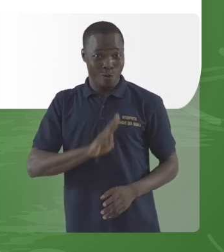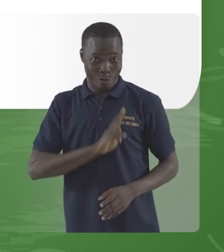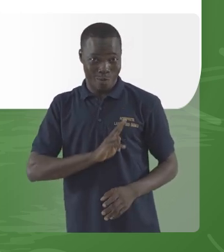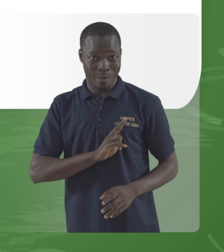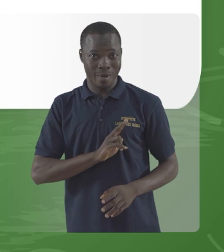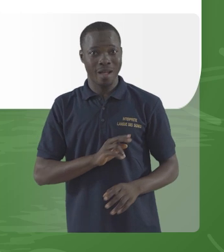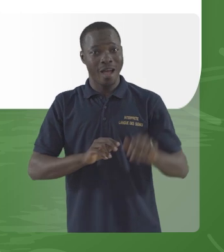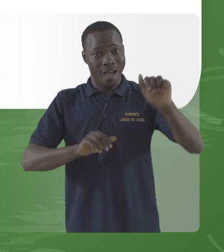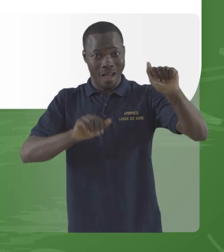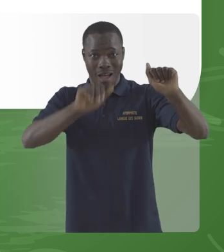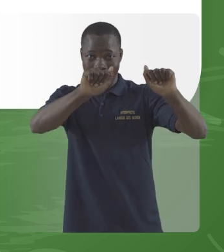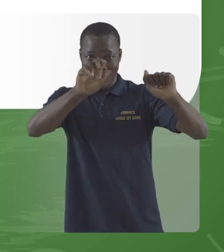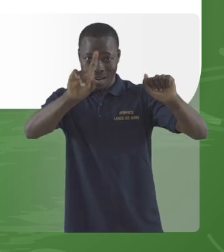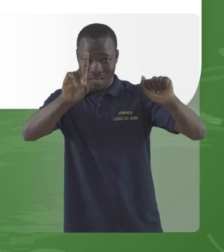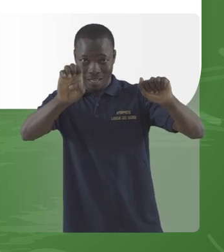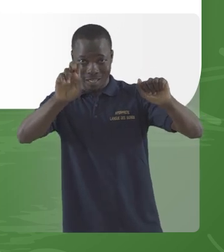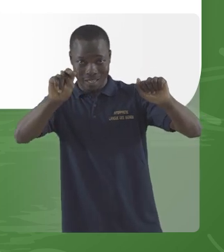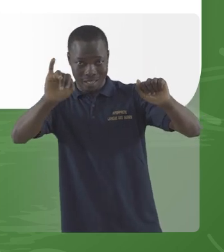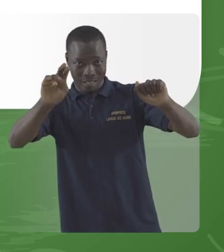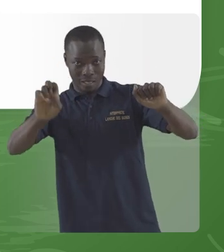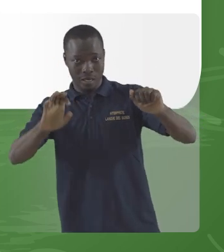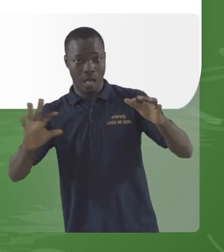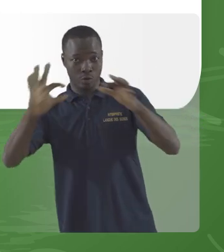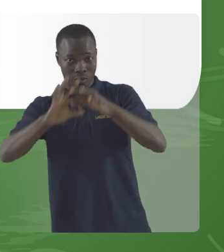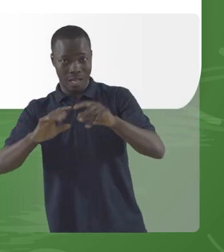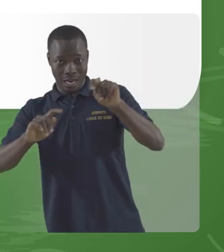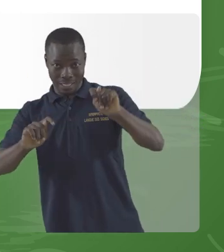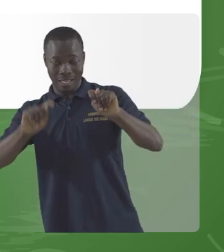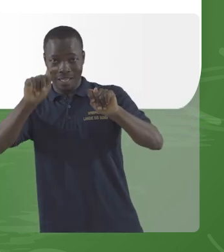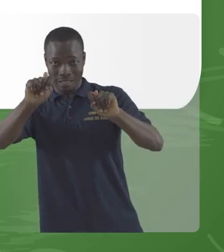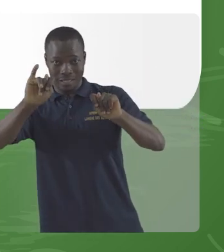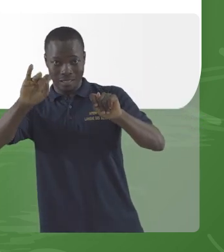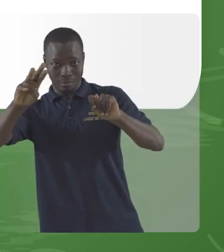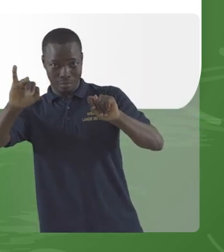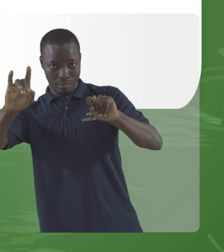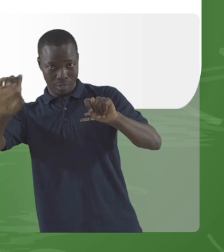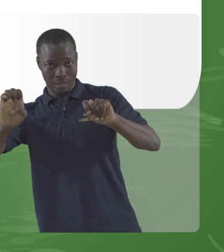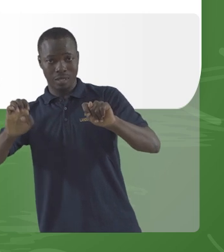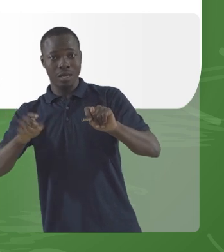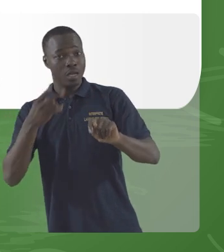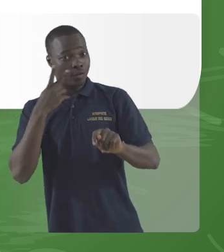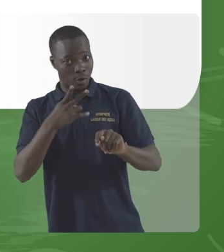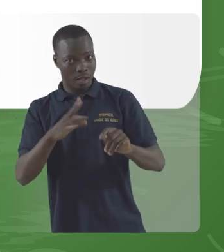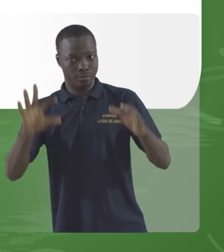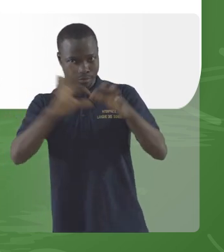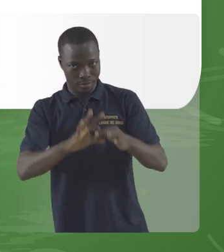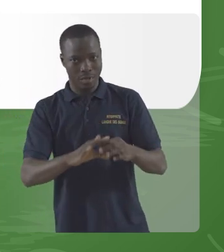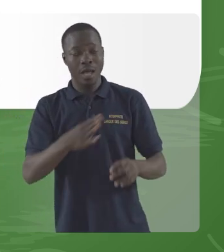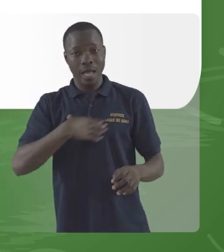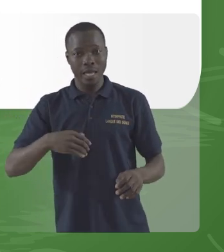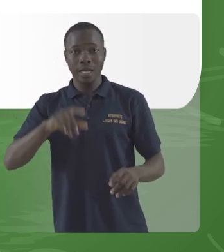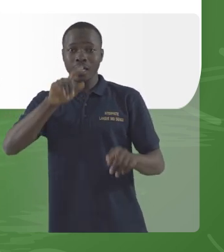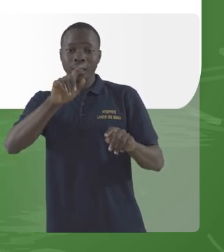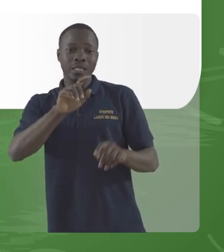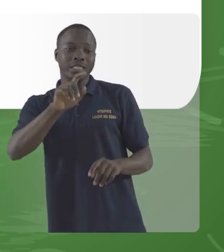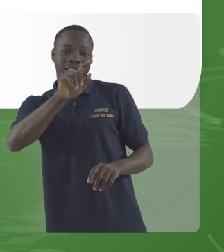normalement, l'adénine s'associe à la thymine et la cytosine s'associe à la guanine